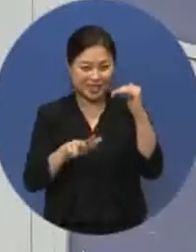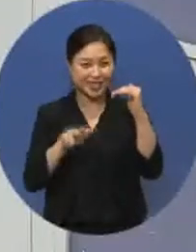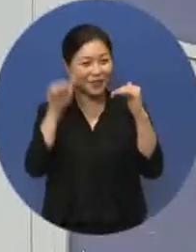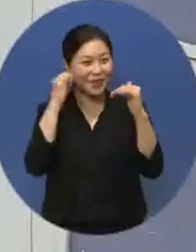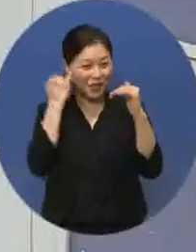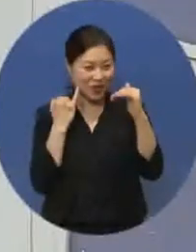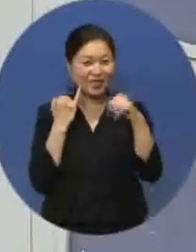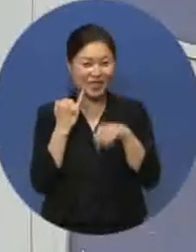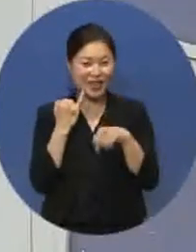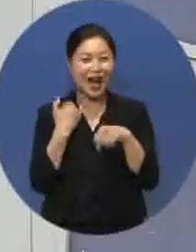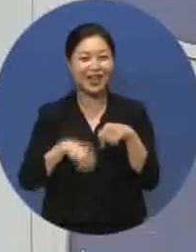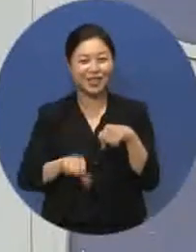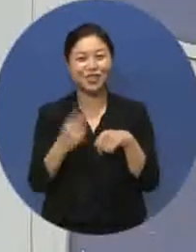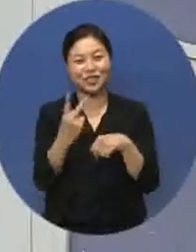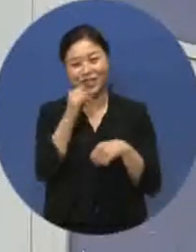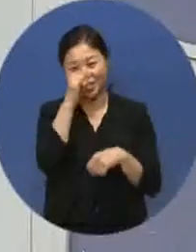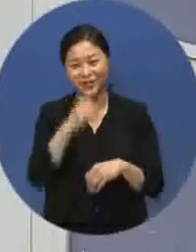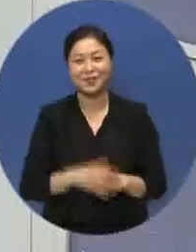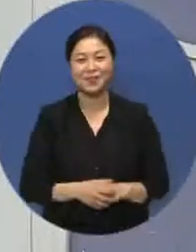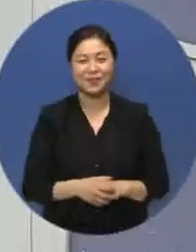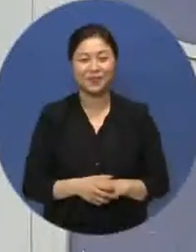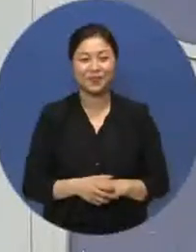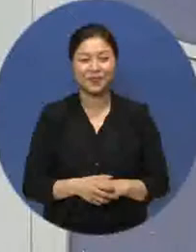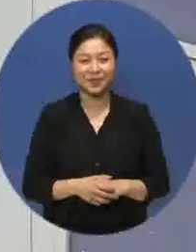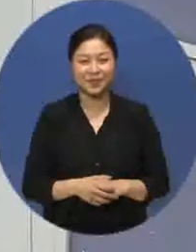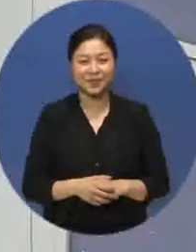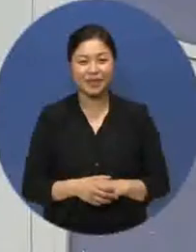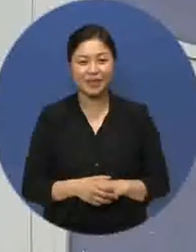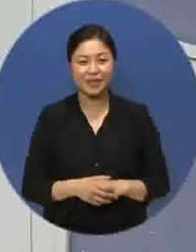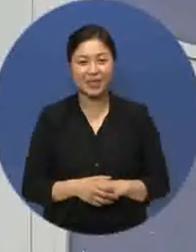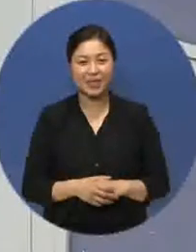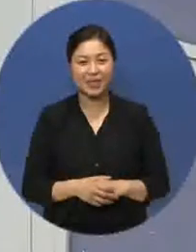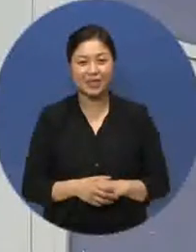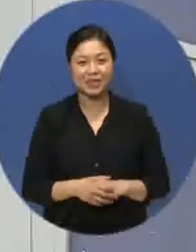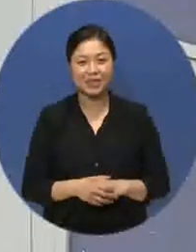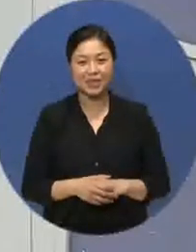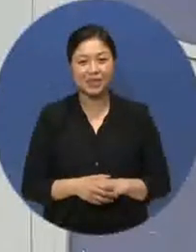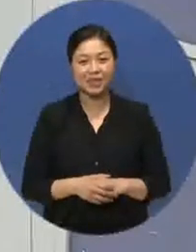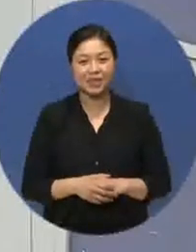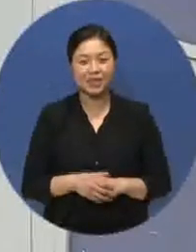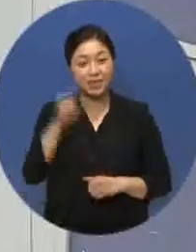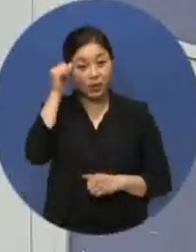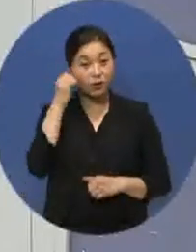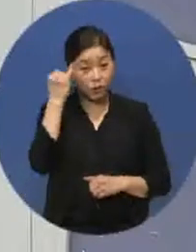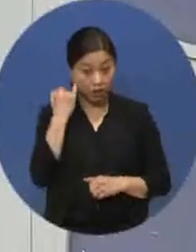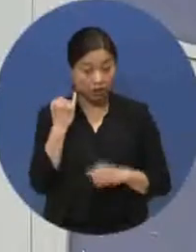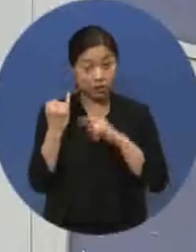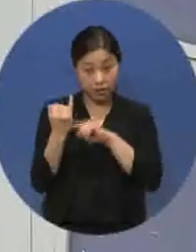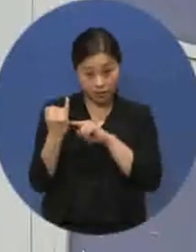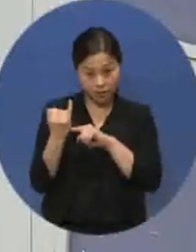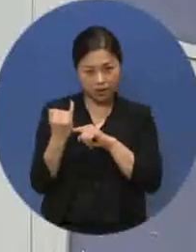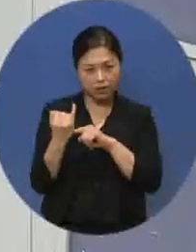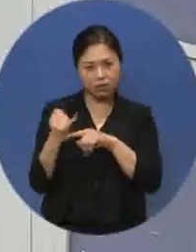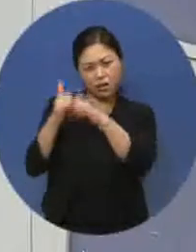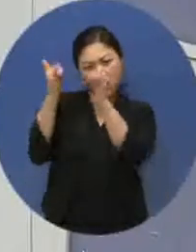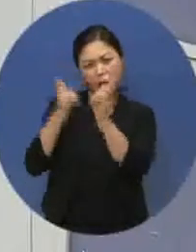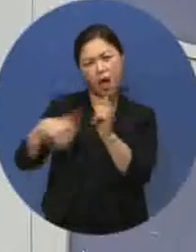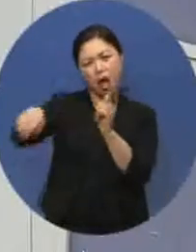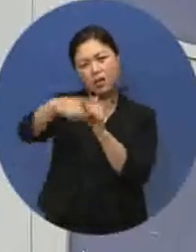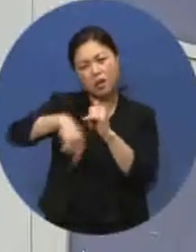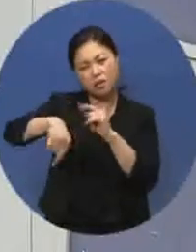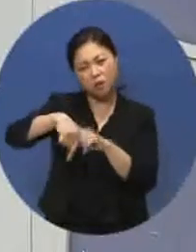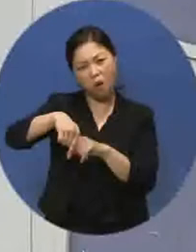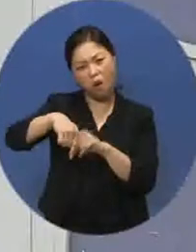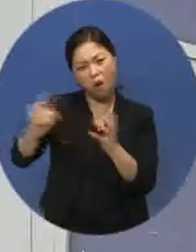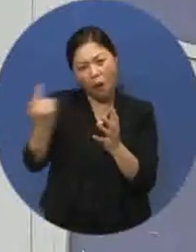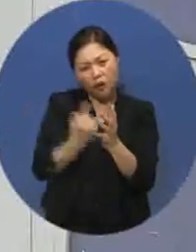있는 아들이 있습니다. 그 보면은 청소년들이 우리 사회에서 어떻게 보면 주변인이라는 표현으로